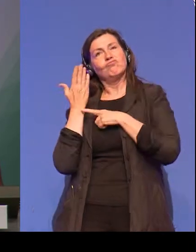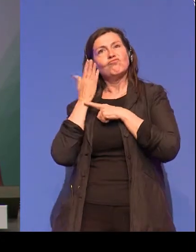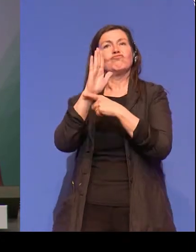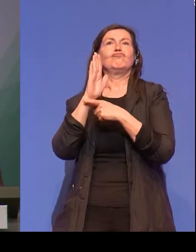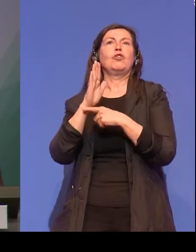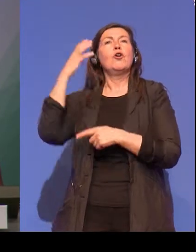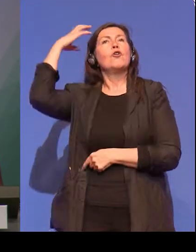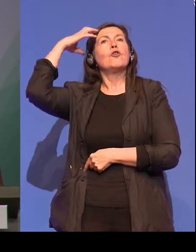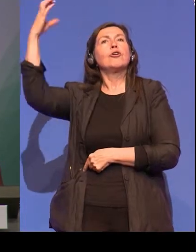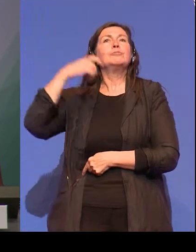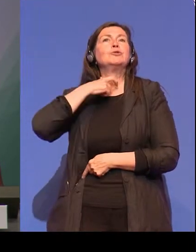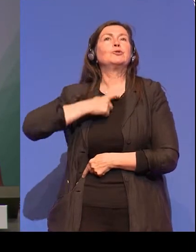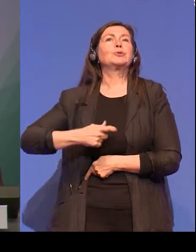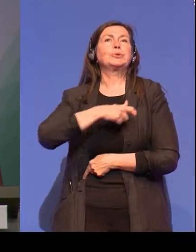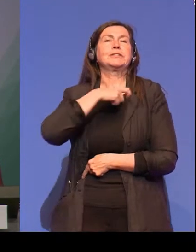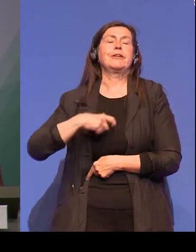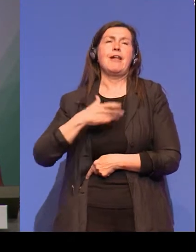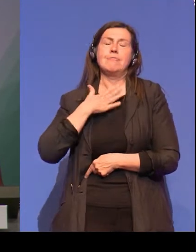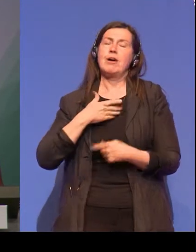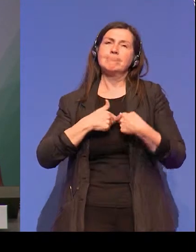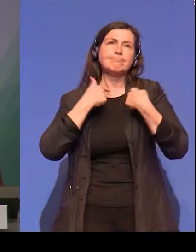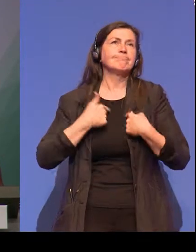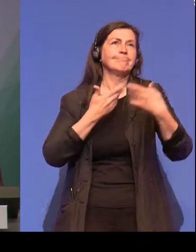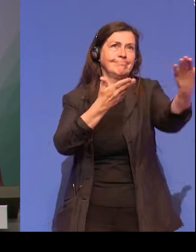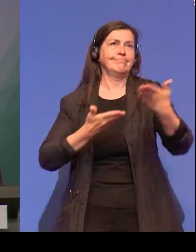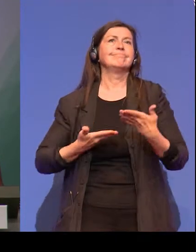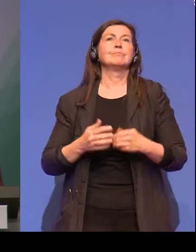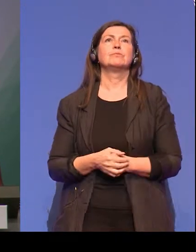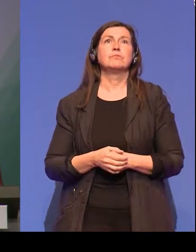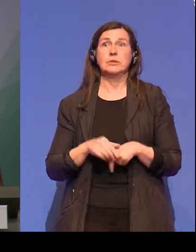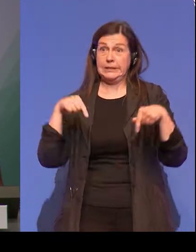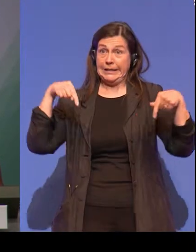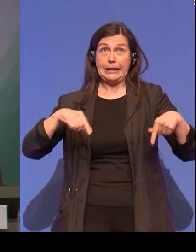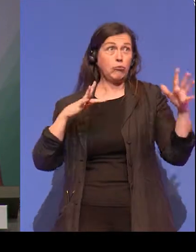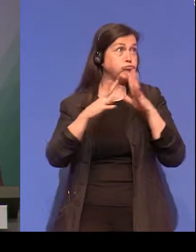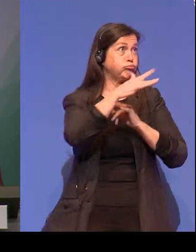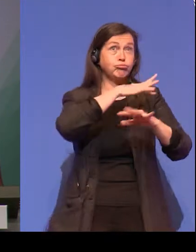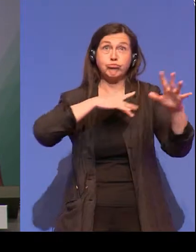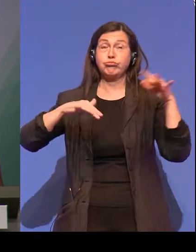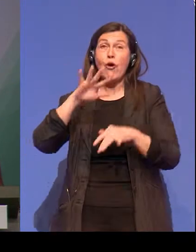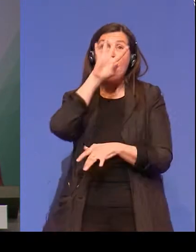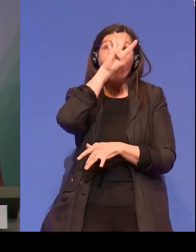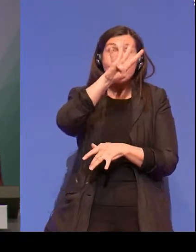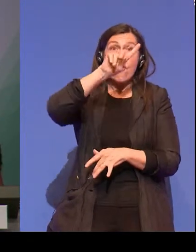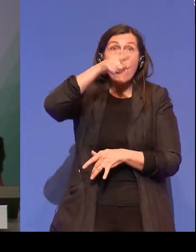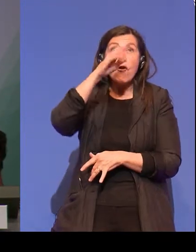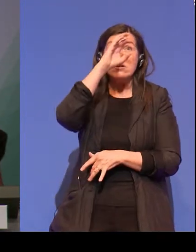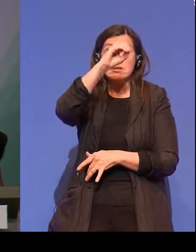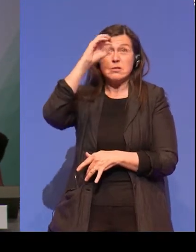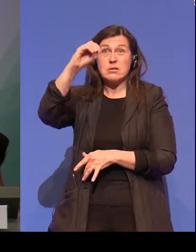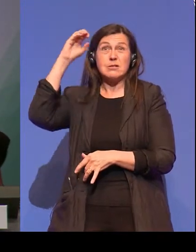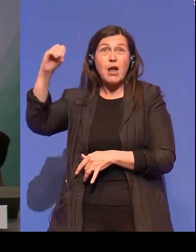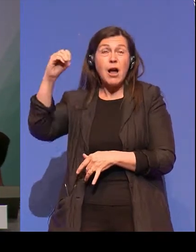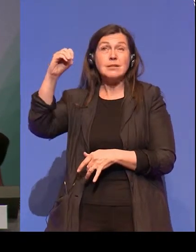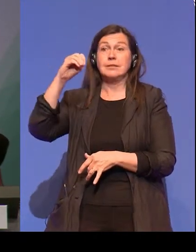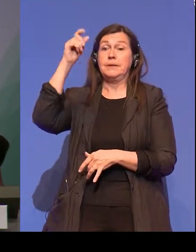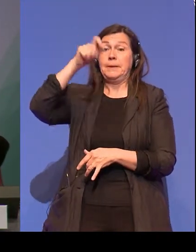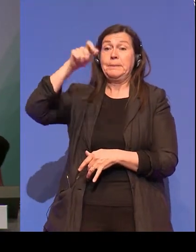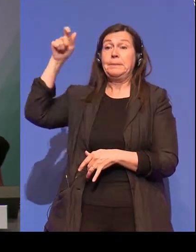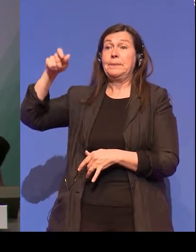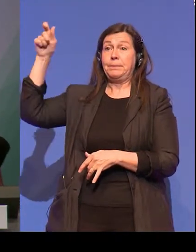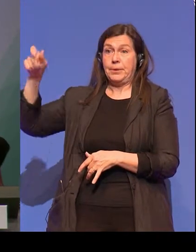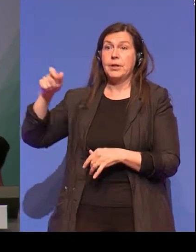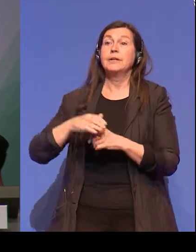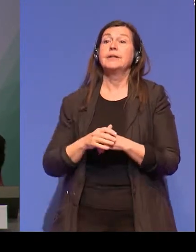4000 personnes ici de plus de 150 pays sont inscrits. Ce sont là des